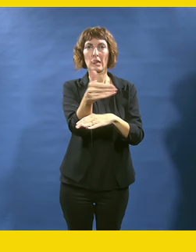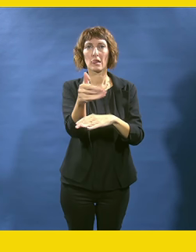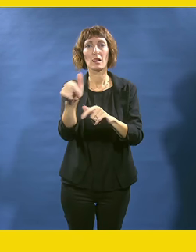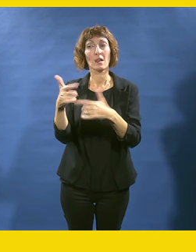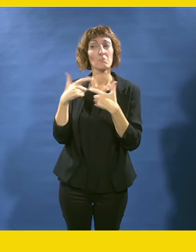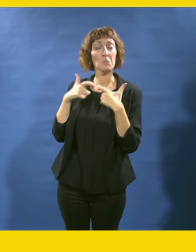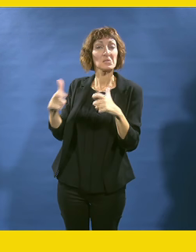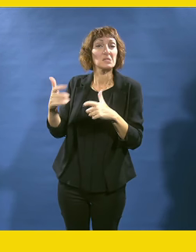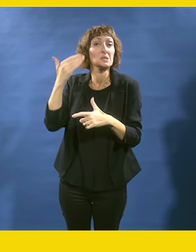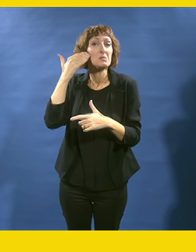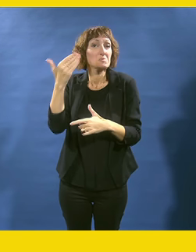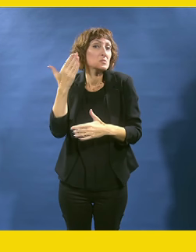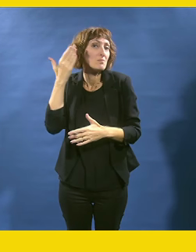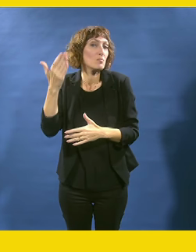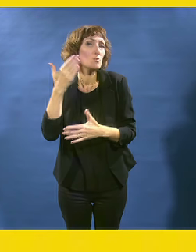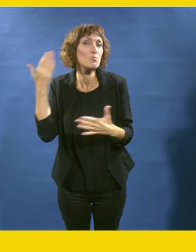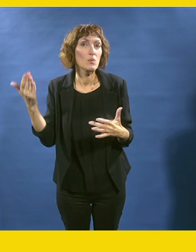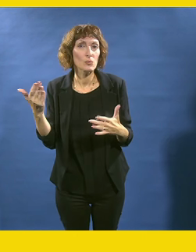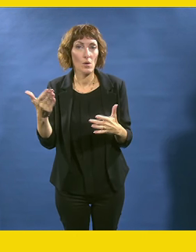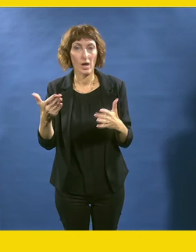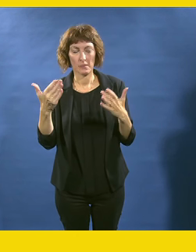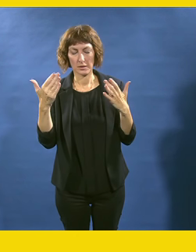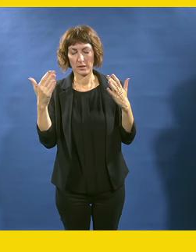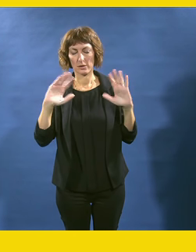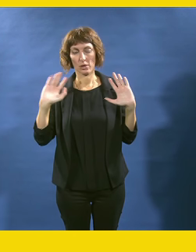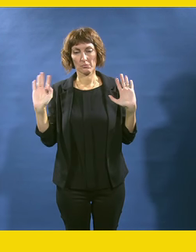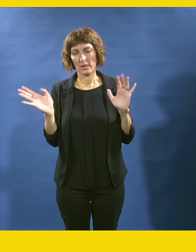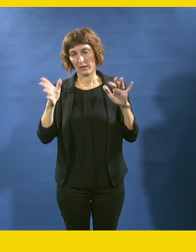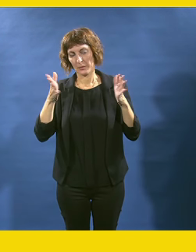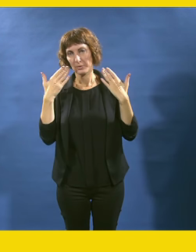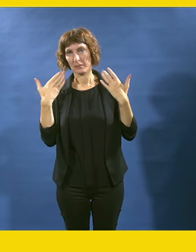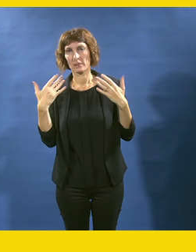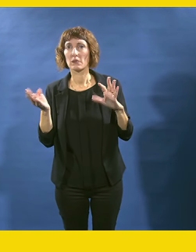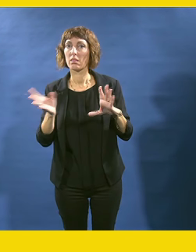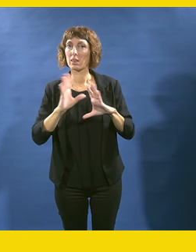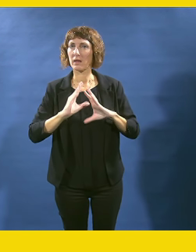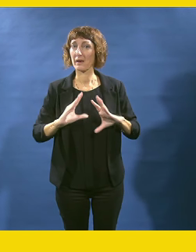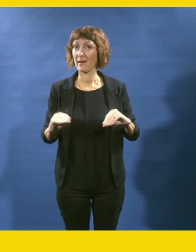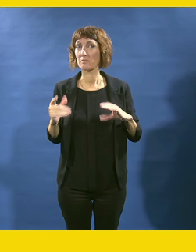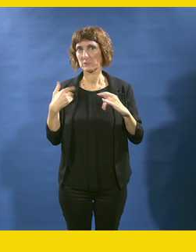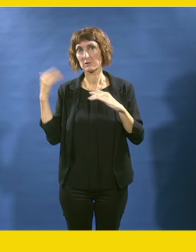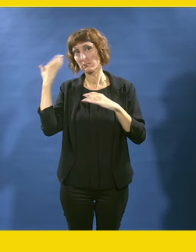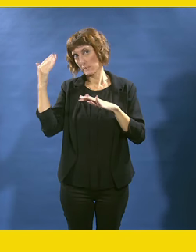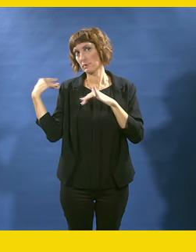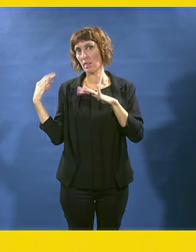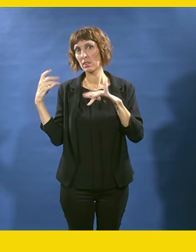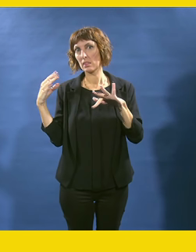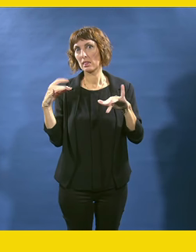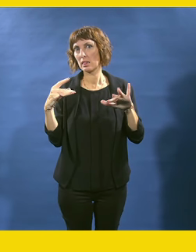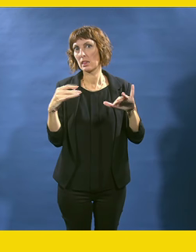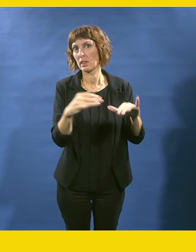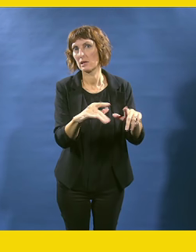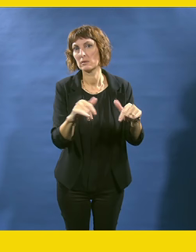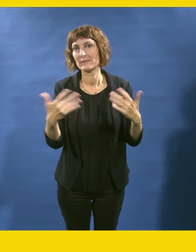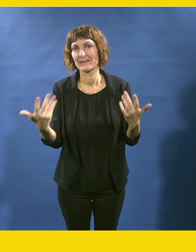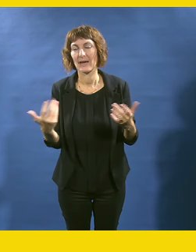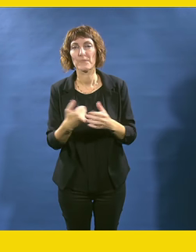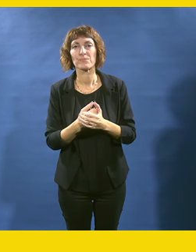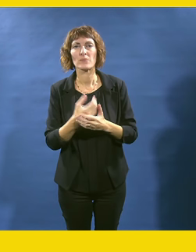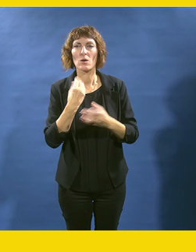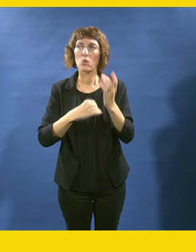accéder si besoin, si vous avez besoin de vous mettre au calme, parce que voilà, on sait que c'est une journée où il y a beaucoup de monde, beaucoup de choses qui se passent, ou bien trouver une